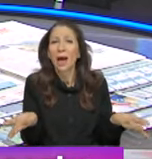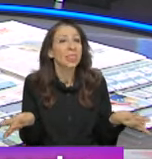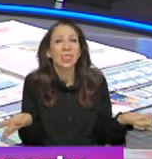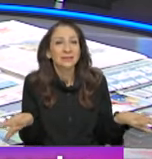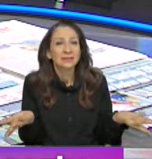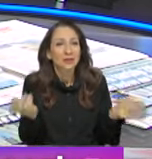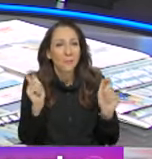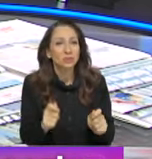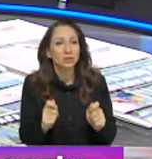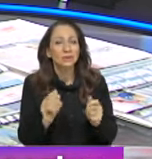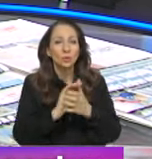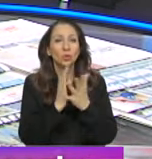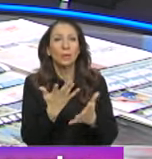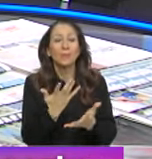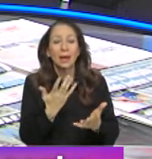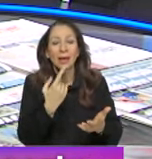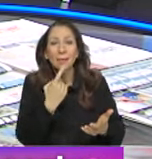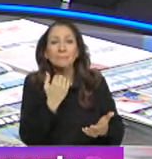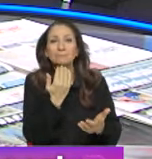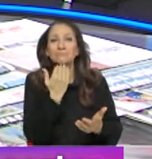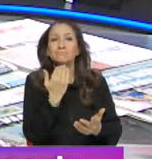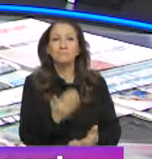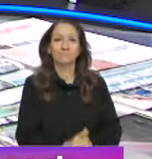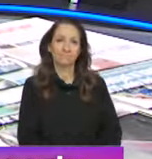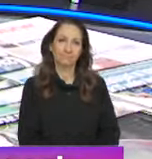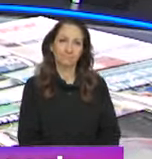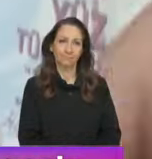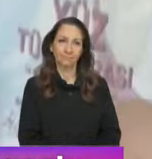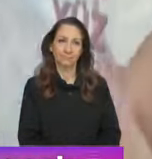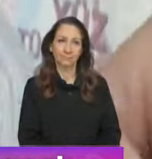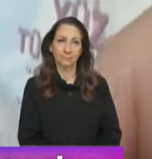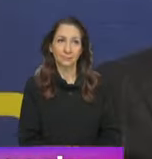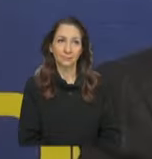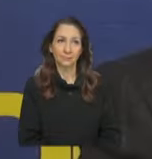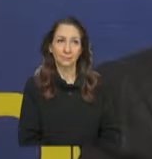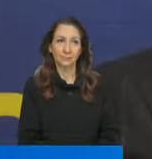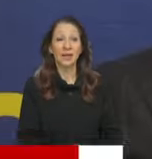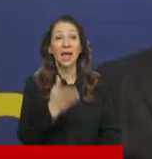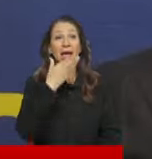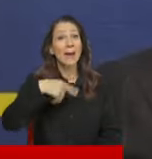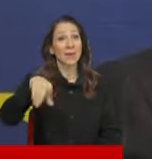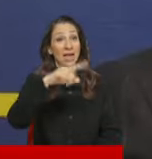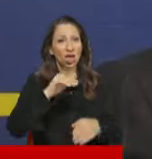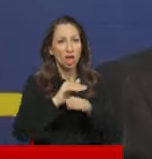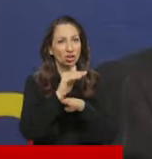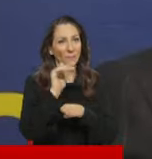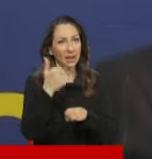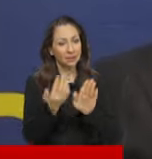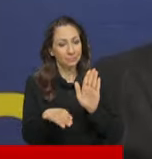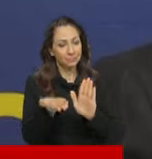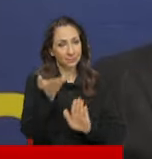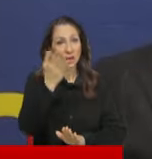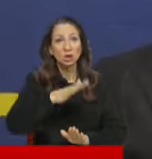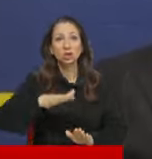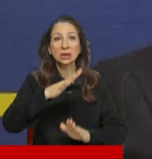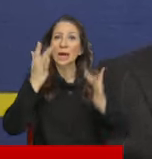nasıl kutlayacağız kutlamaya da dilimiz varmıyor emeklilerimizin yaşam kalitesini artıracak